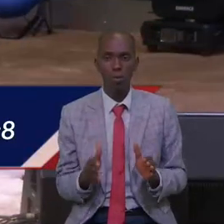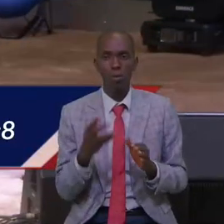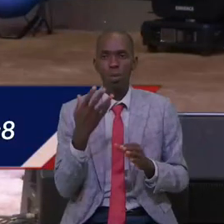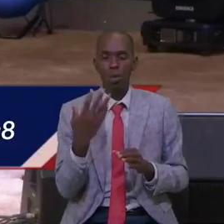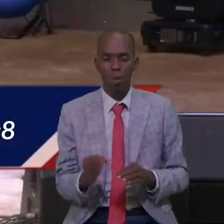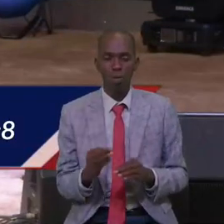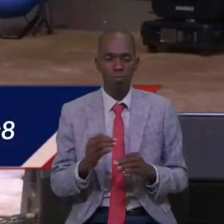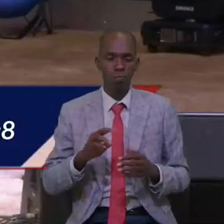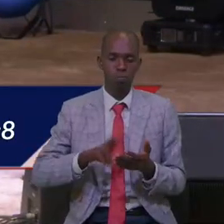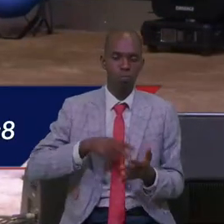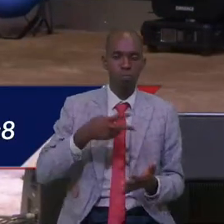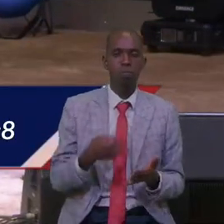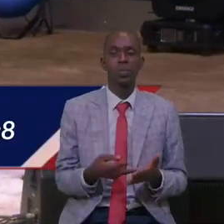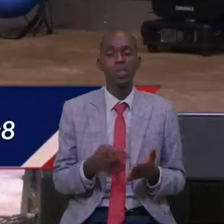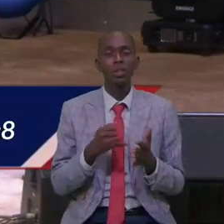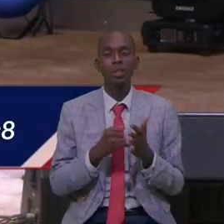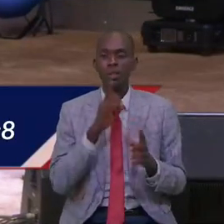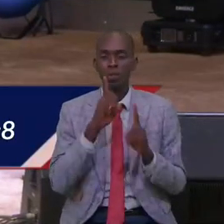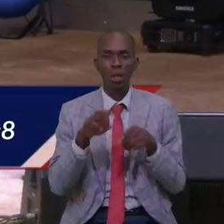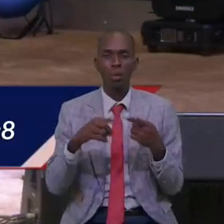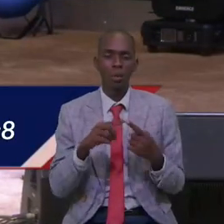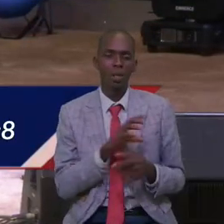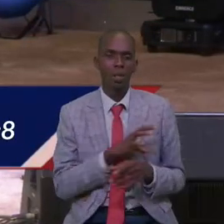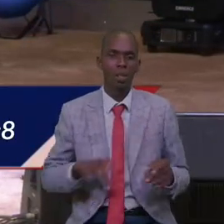8. Et